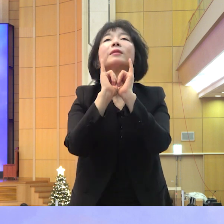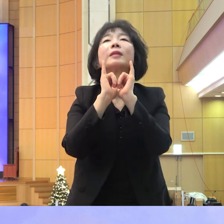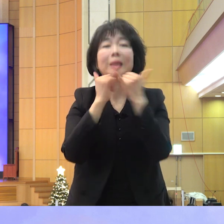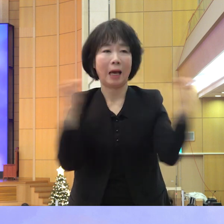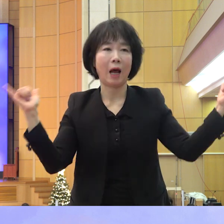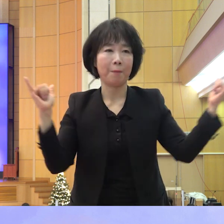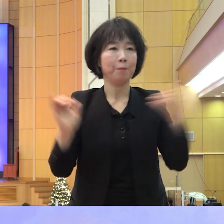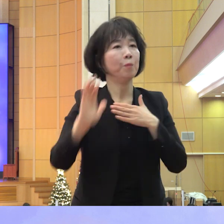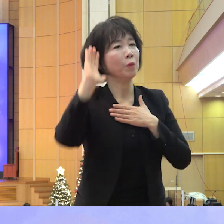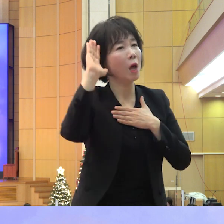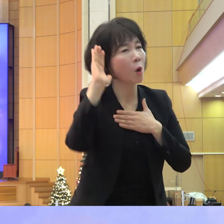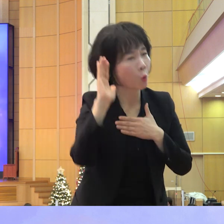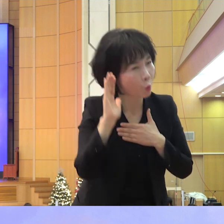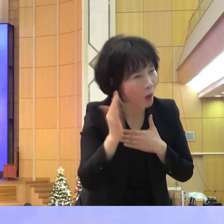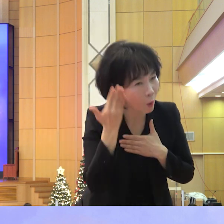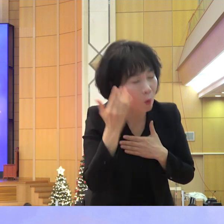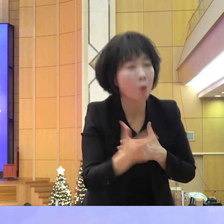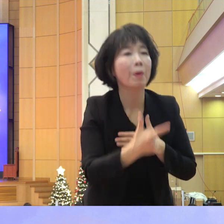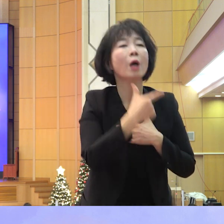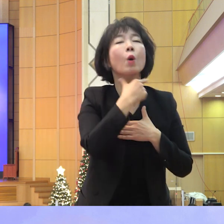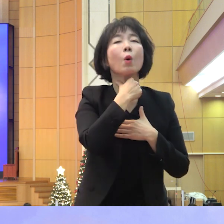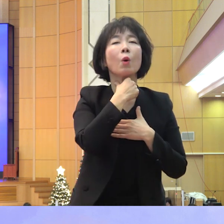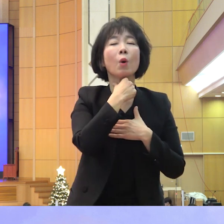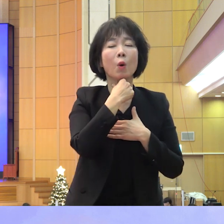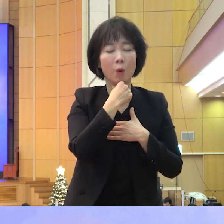세상을 십자가 있죠